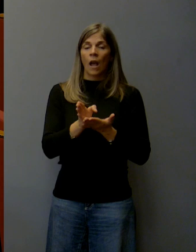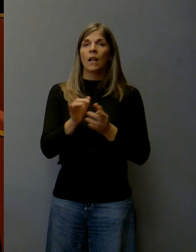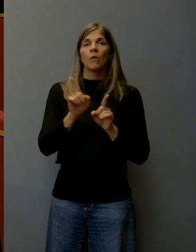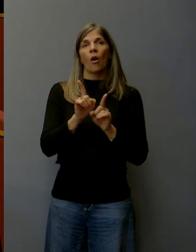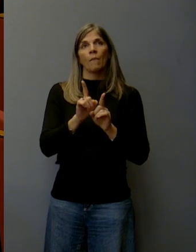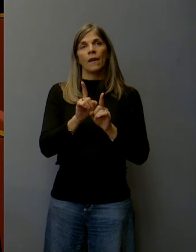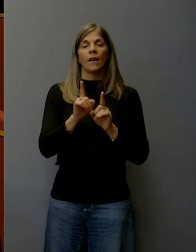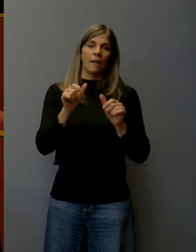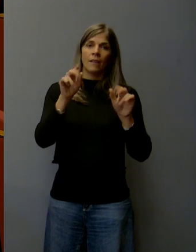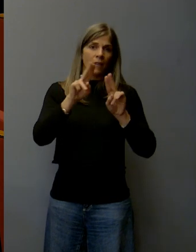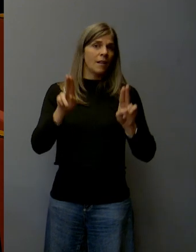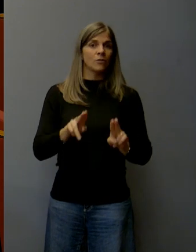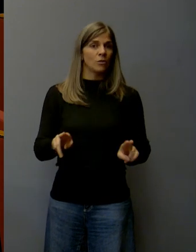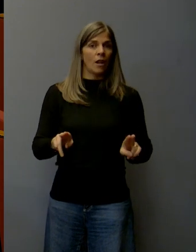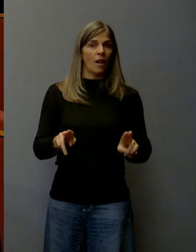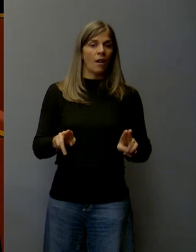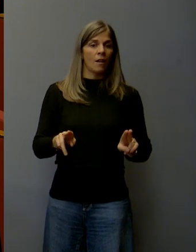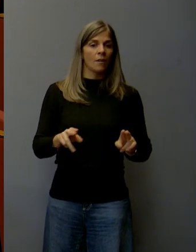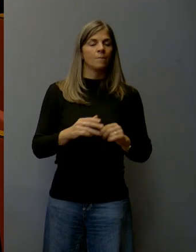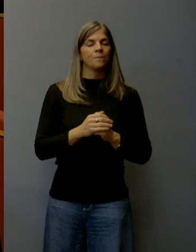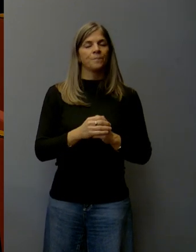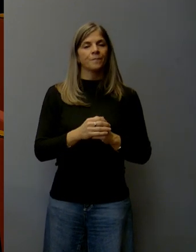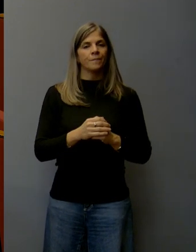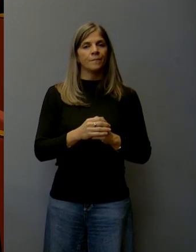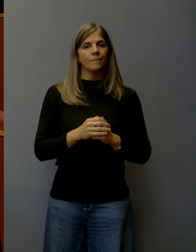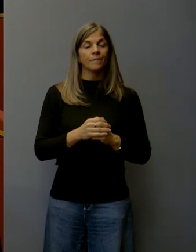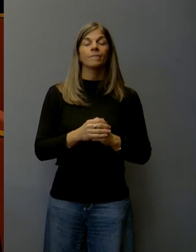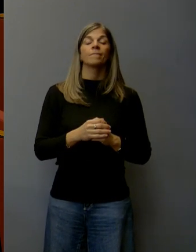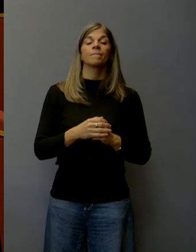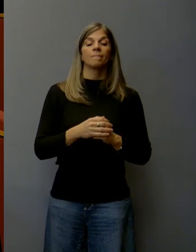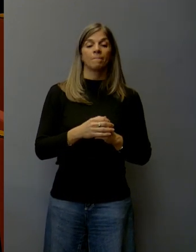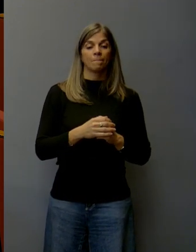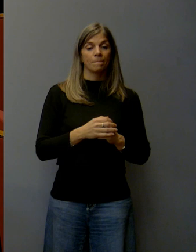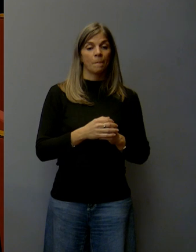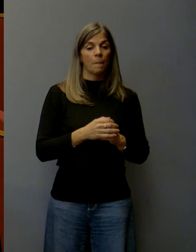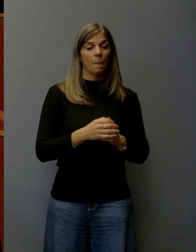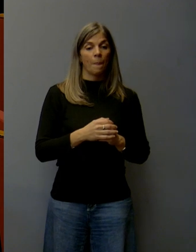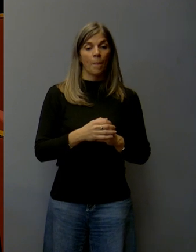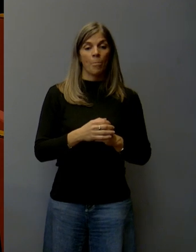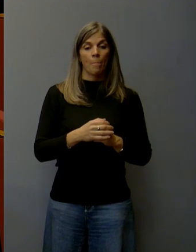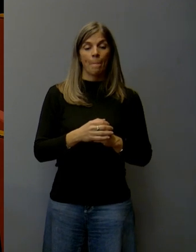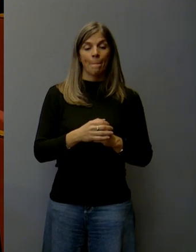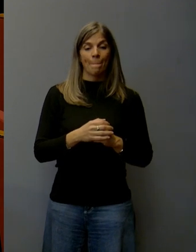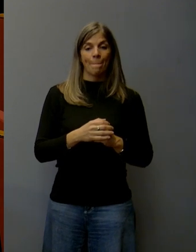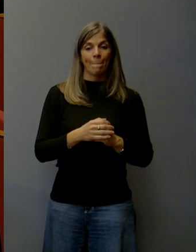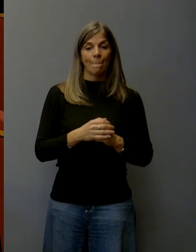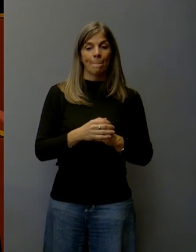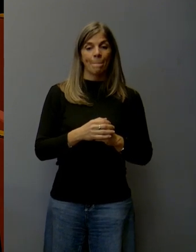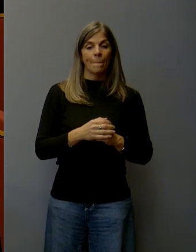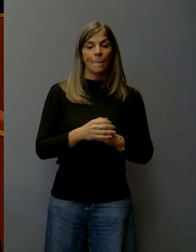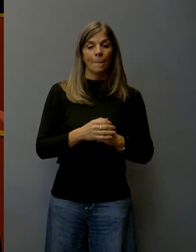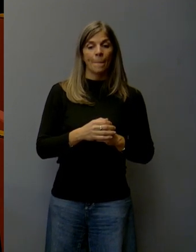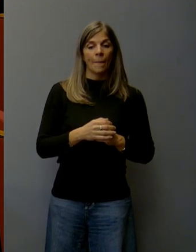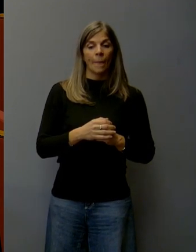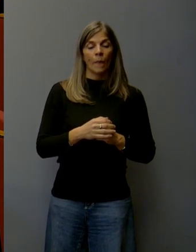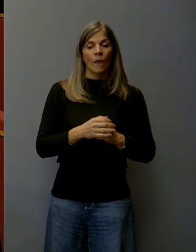visto che siamo sempre al centro di Mediterraneo così come cosa che ho già avuto modo di ribadire